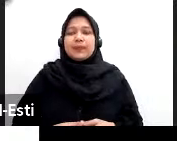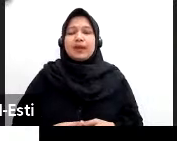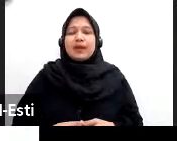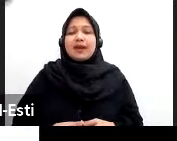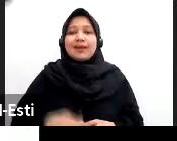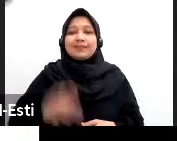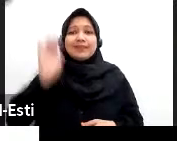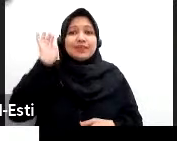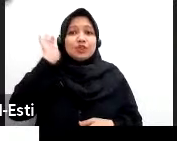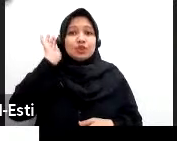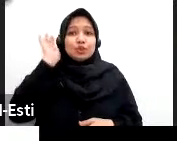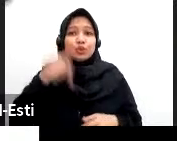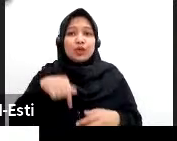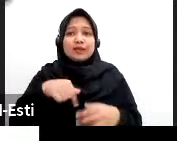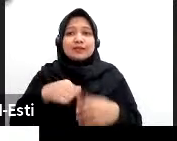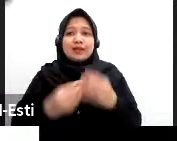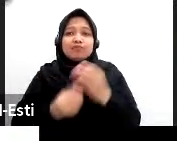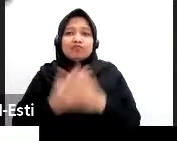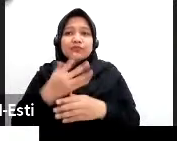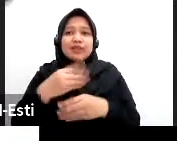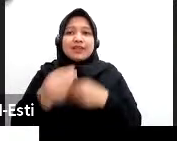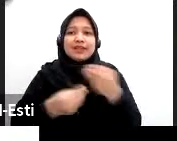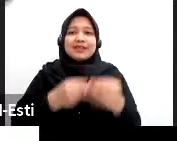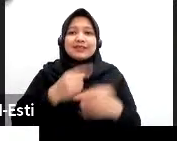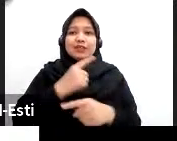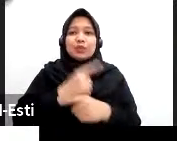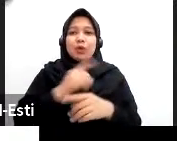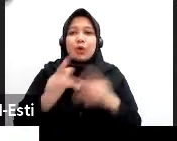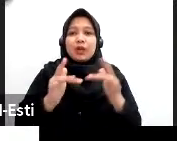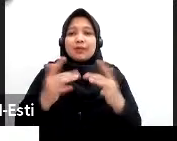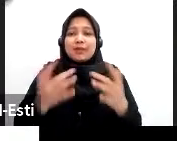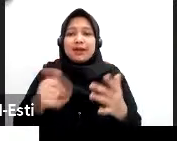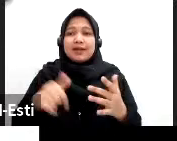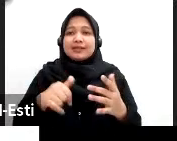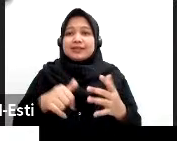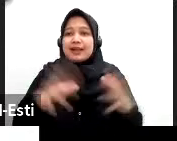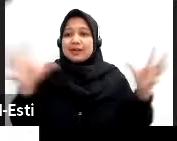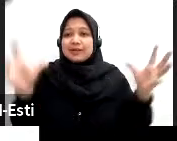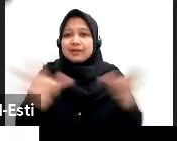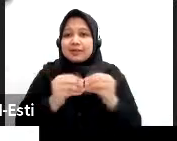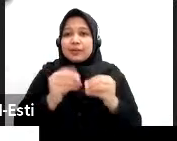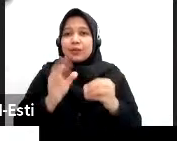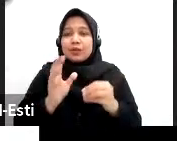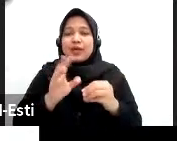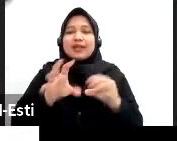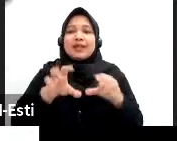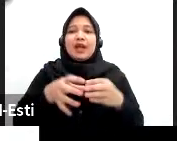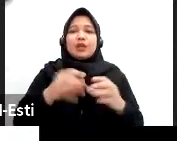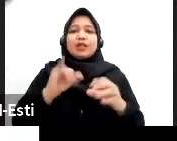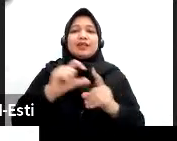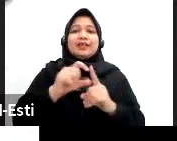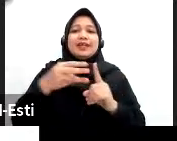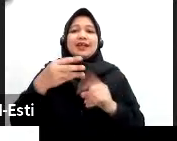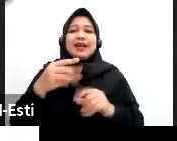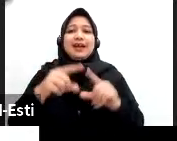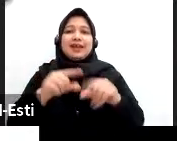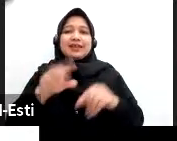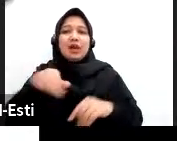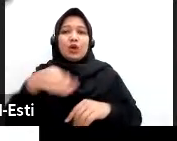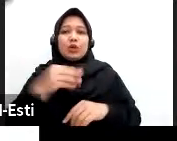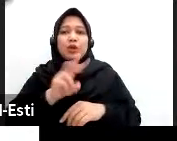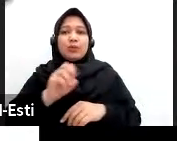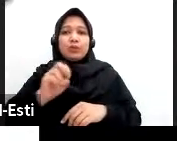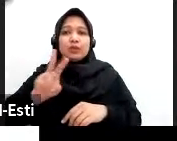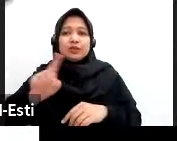muncul dalam transaksi komersial jenis ada beberapa yang kita kompilasi dari anggota ideal pada tahun 2021 ya tidak